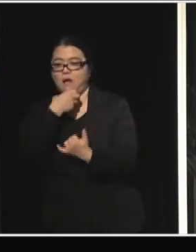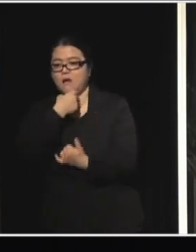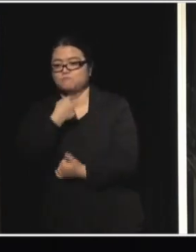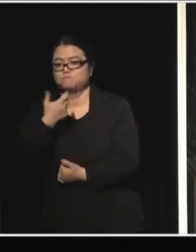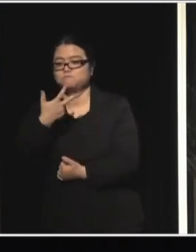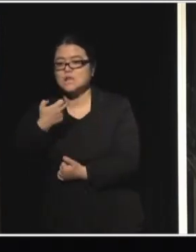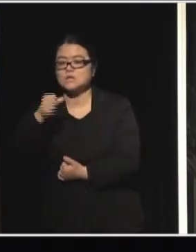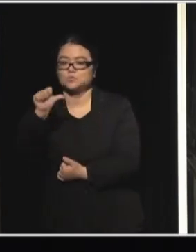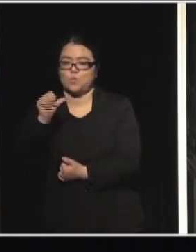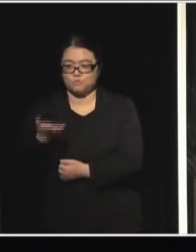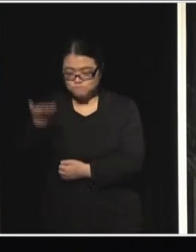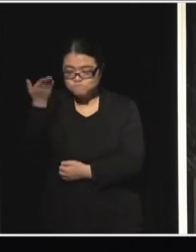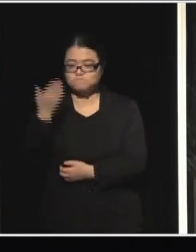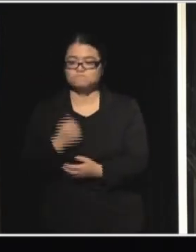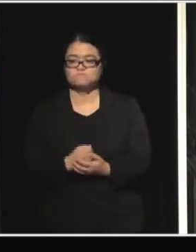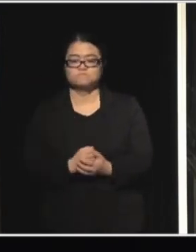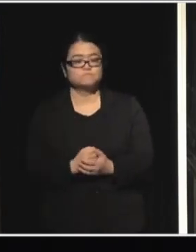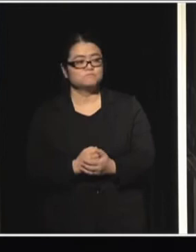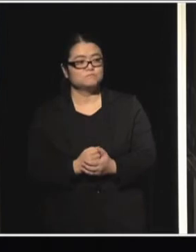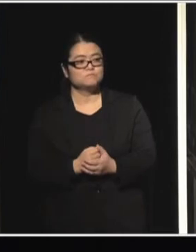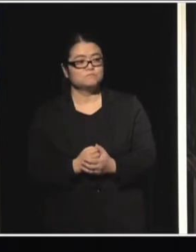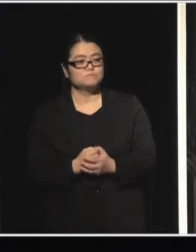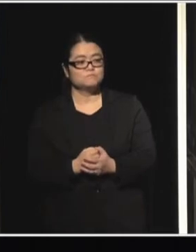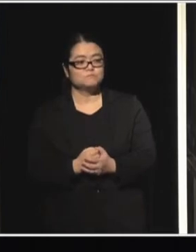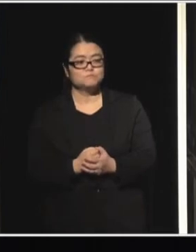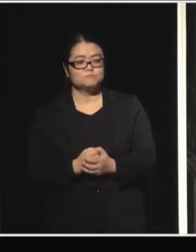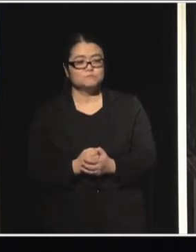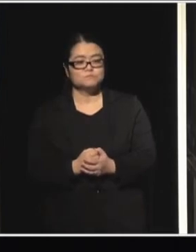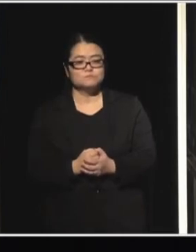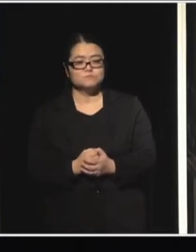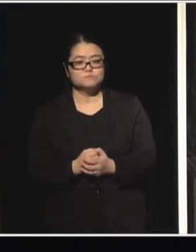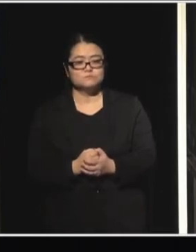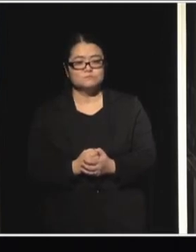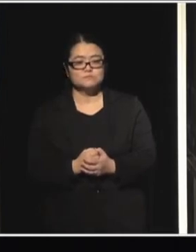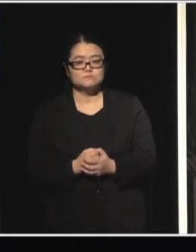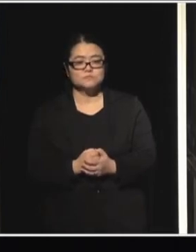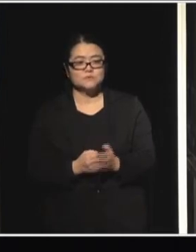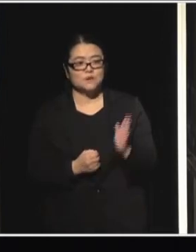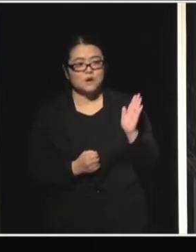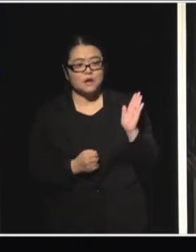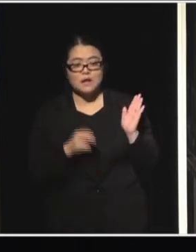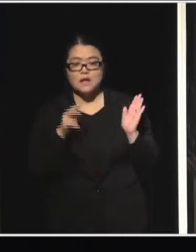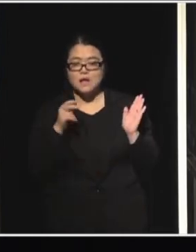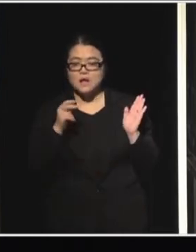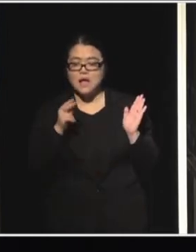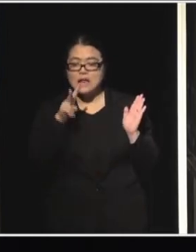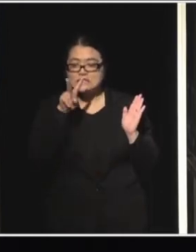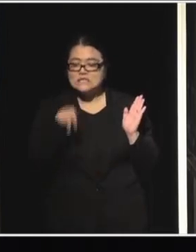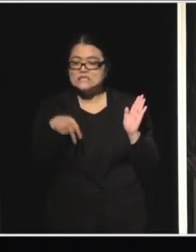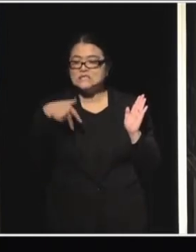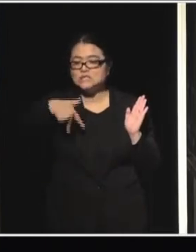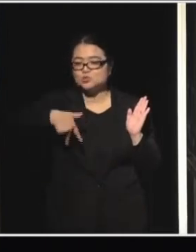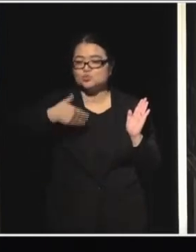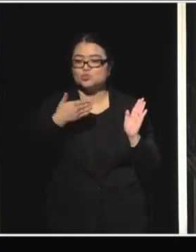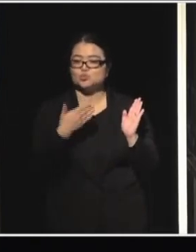ハザードレーショとかこれは一番越冬ディスク姫と言いますけどこの数字を高ければ高いほどリスクが高いというふうに思ってもらってですね